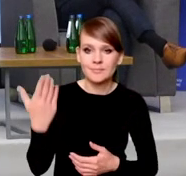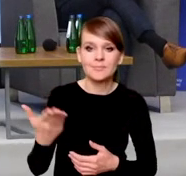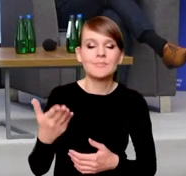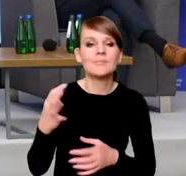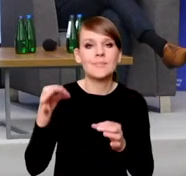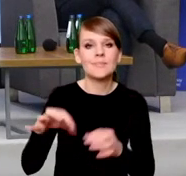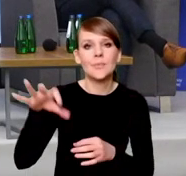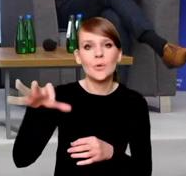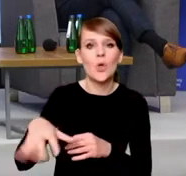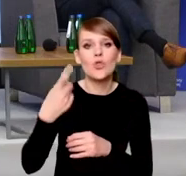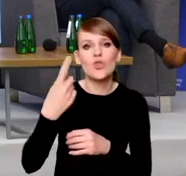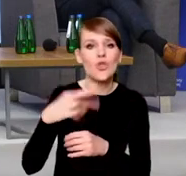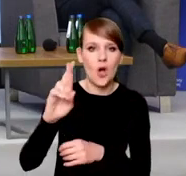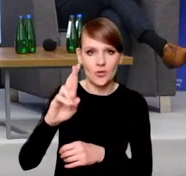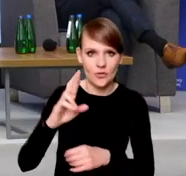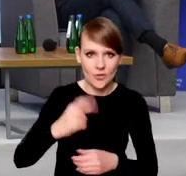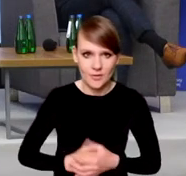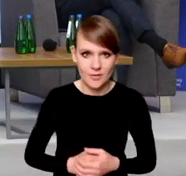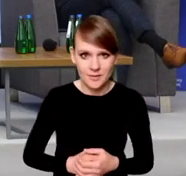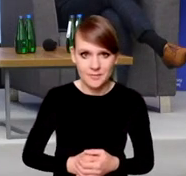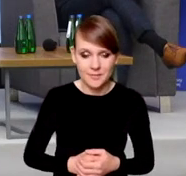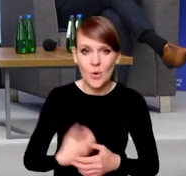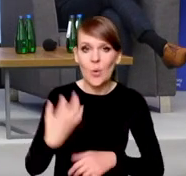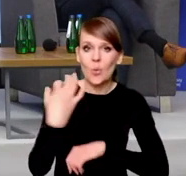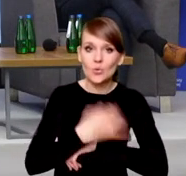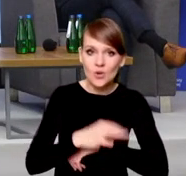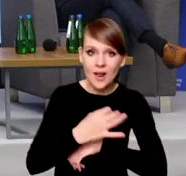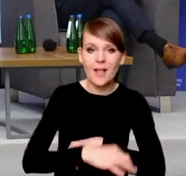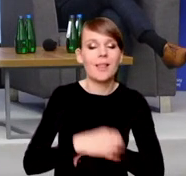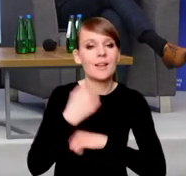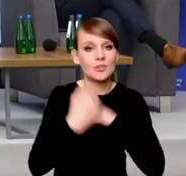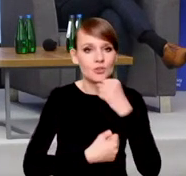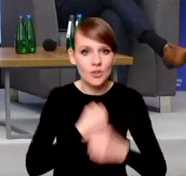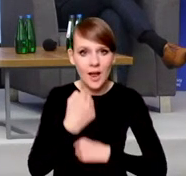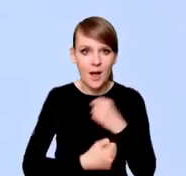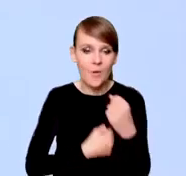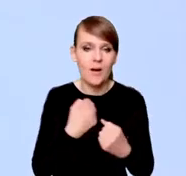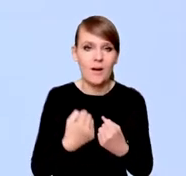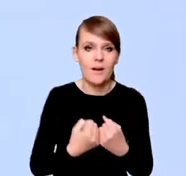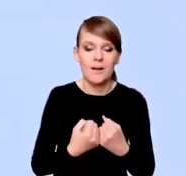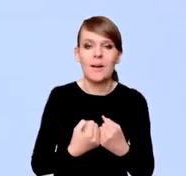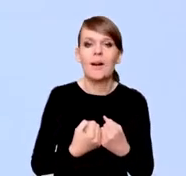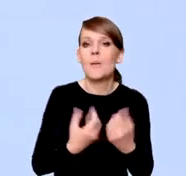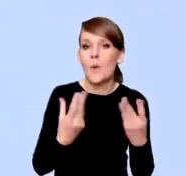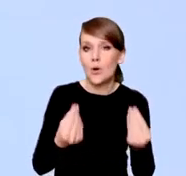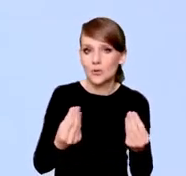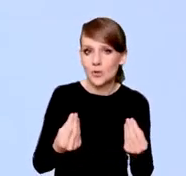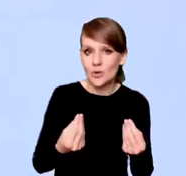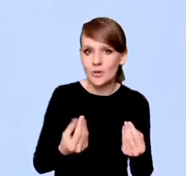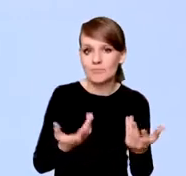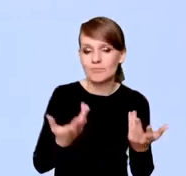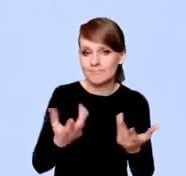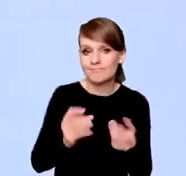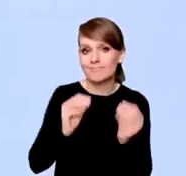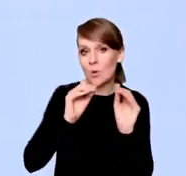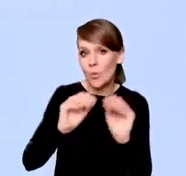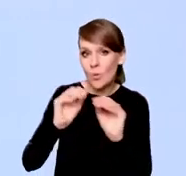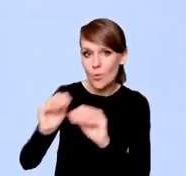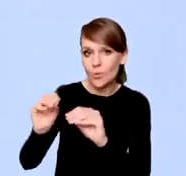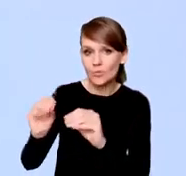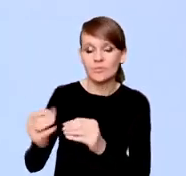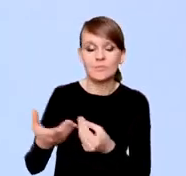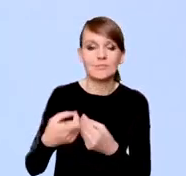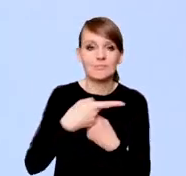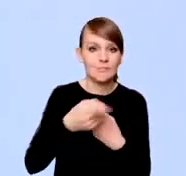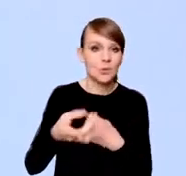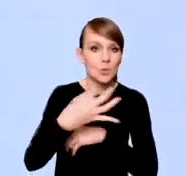No, po to uczelnia działa, funkcjonuje, żeby kształtować i studentów,